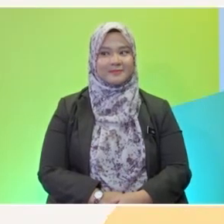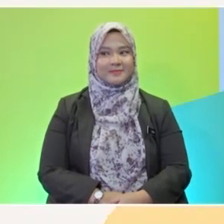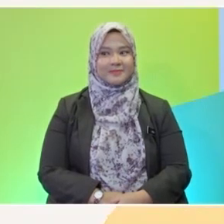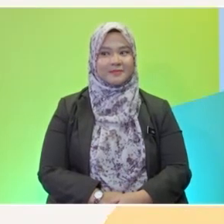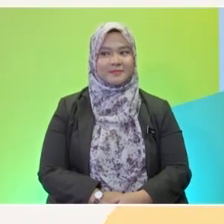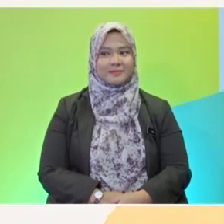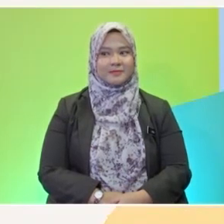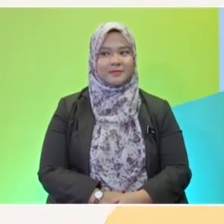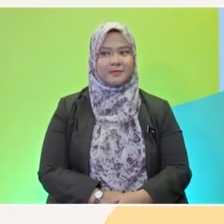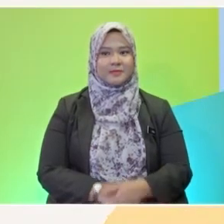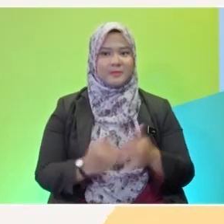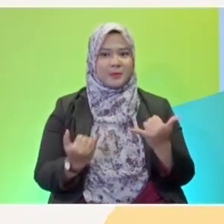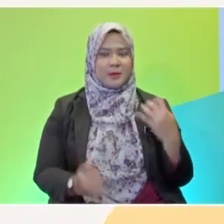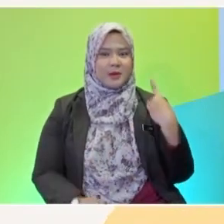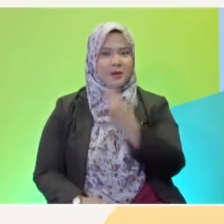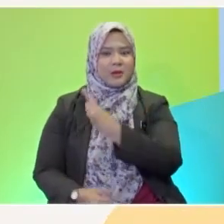misteri